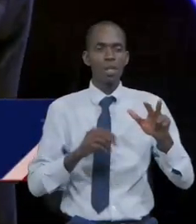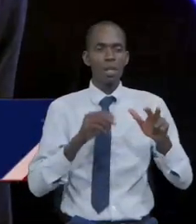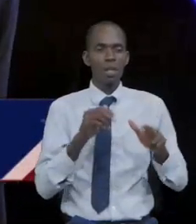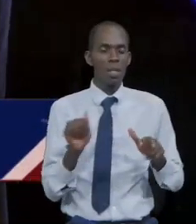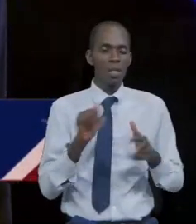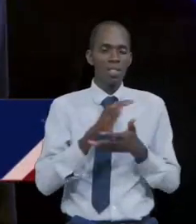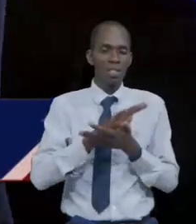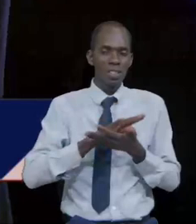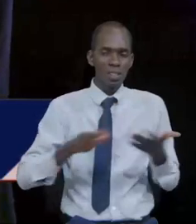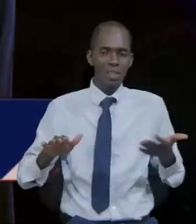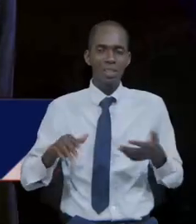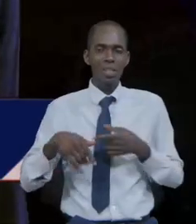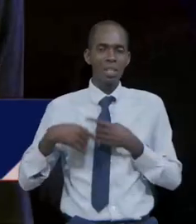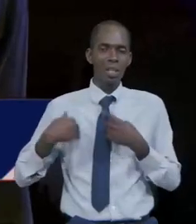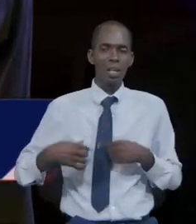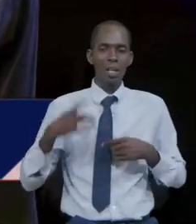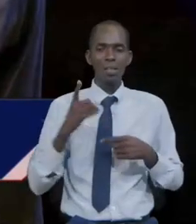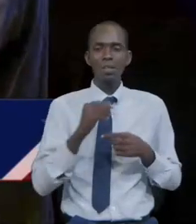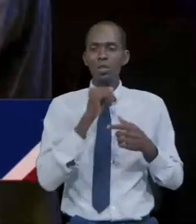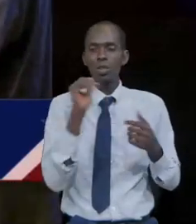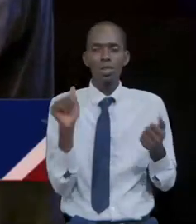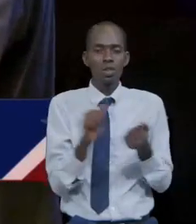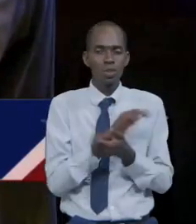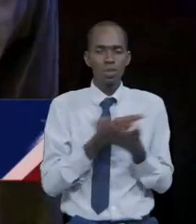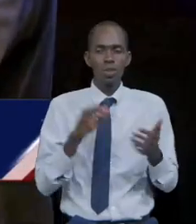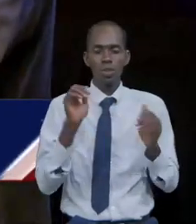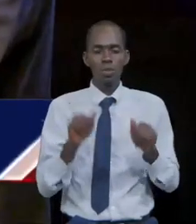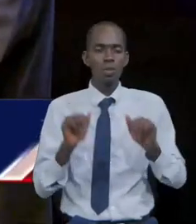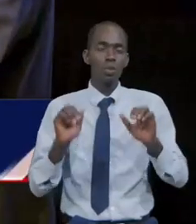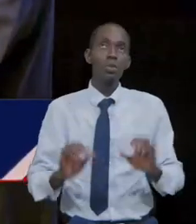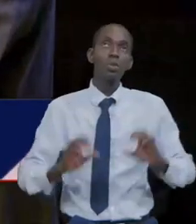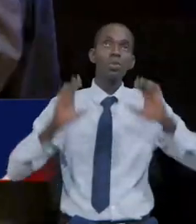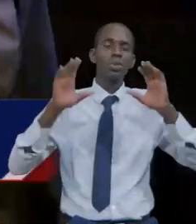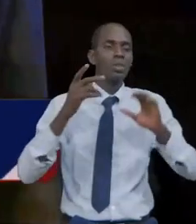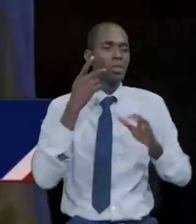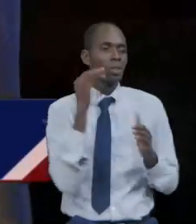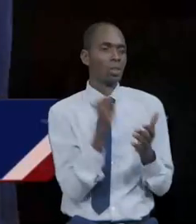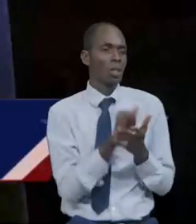consécration indestructible d'un cœur pur. Regardez l'homme là.